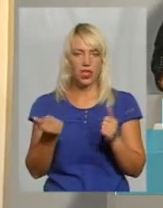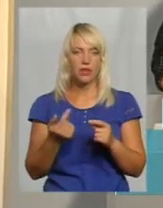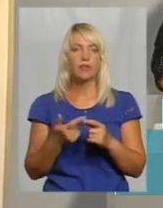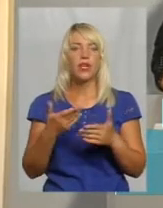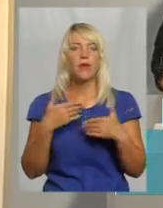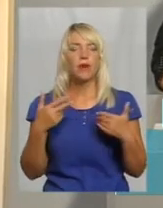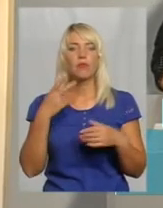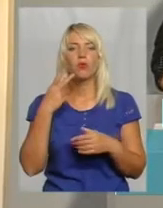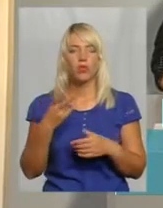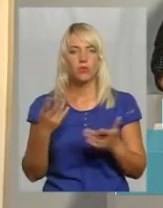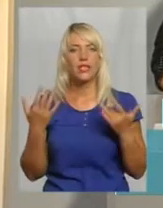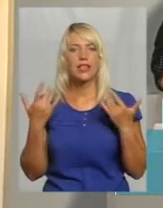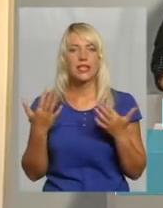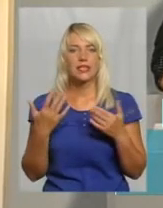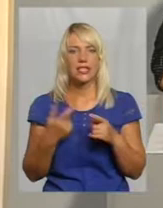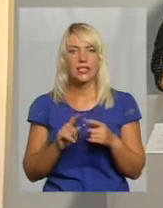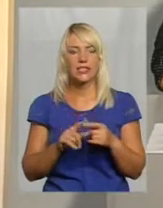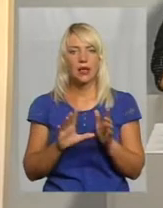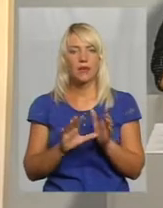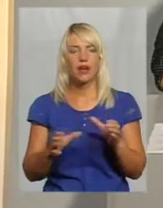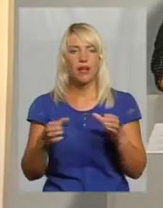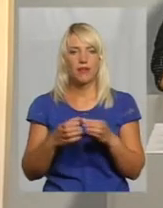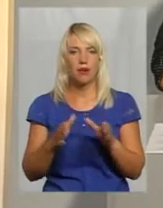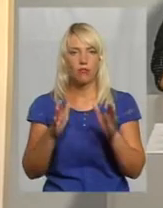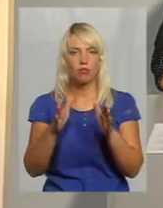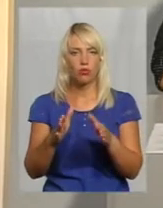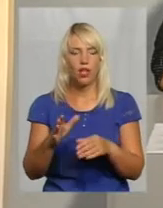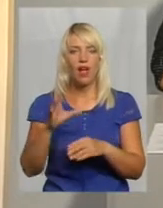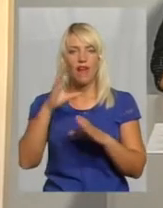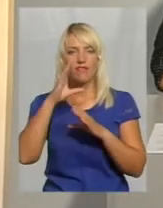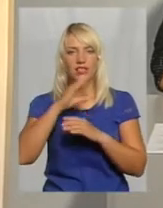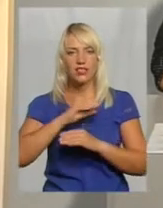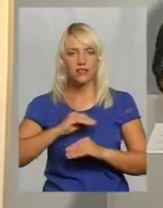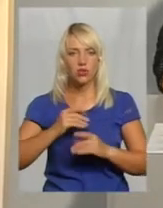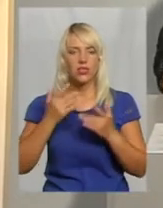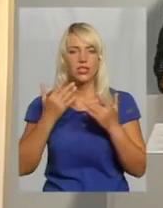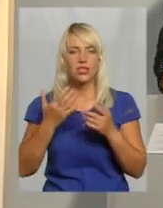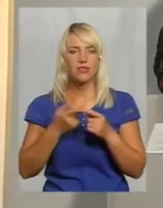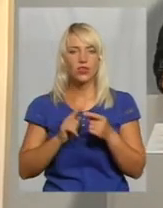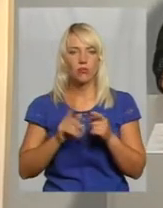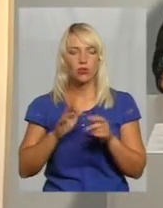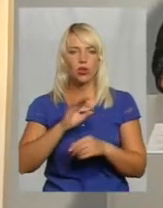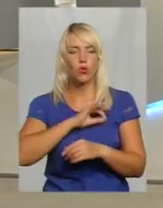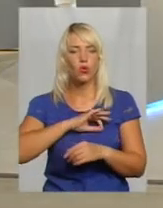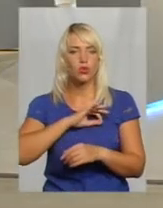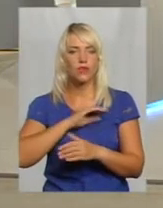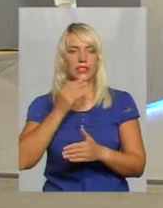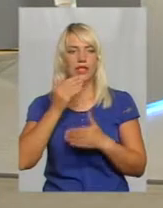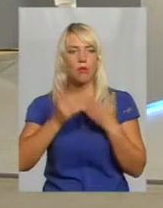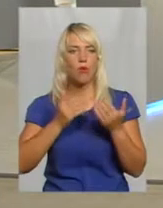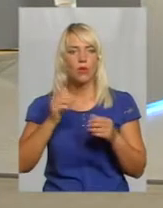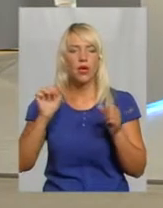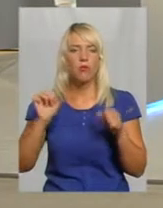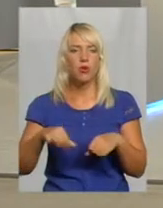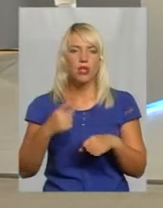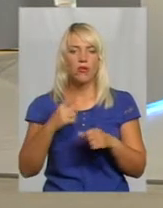подивимося, наскільки ця бригада буде ефективною і наскільки вона буде користуватись попитом. Можливо, що